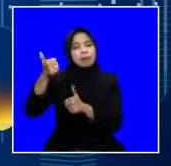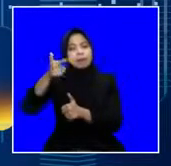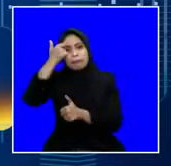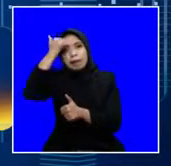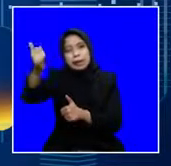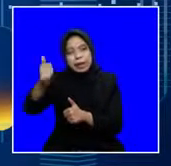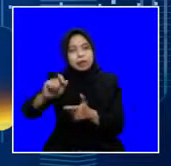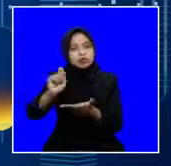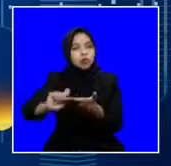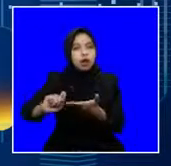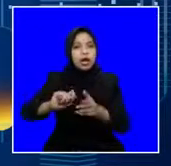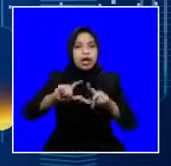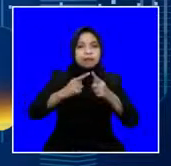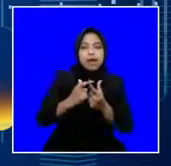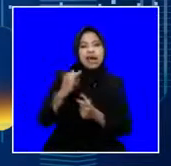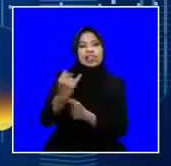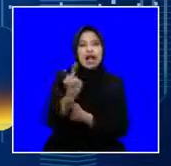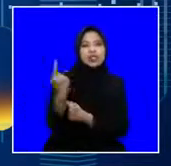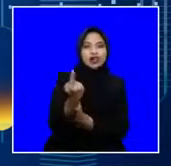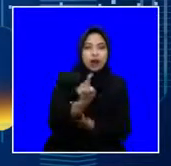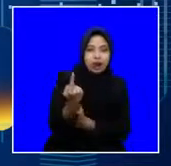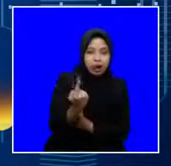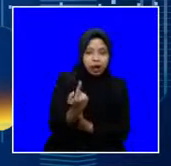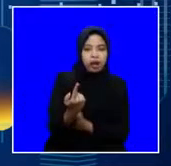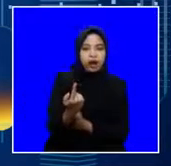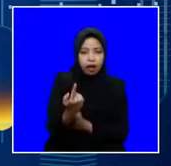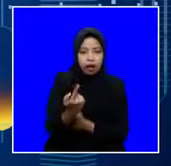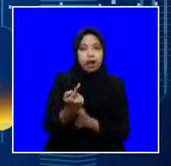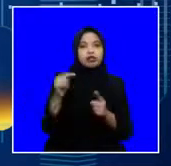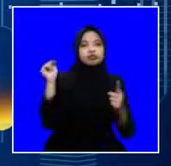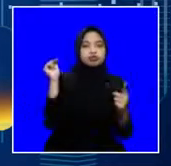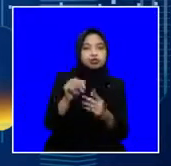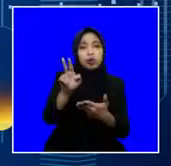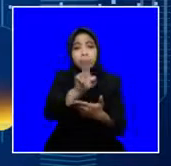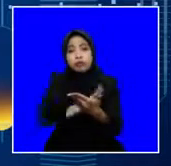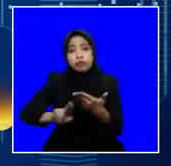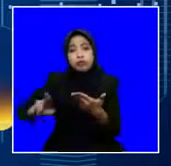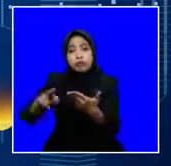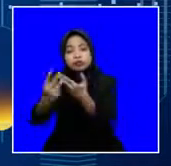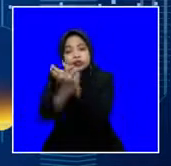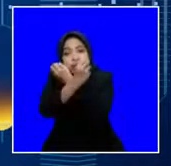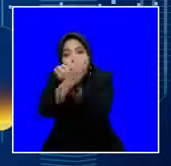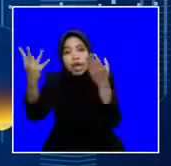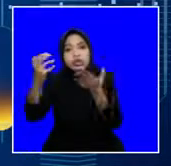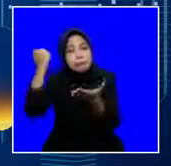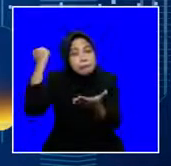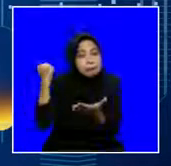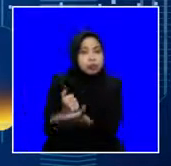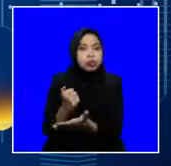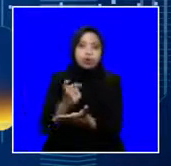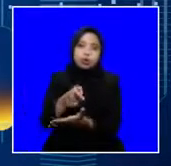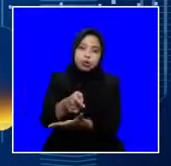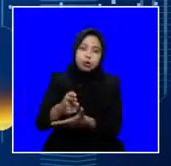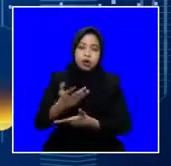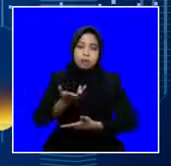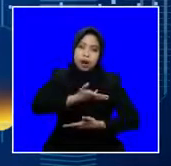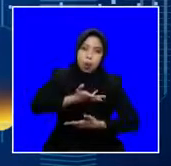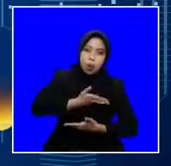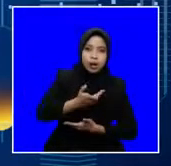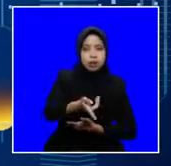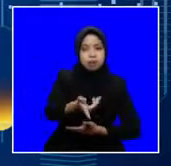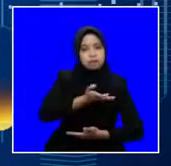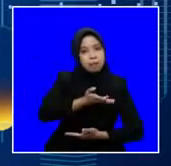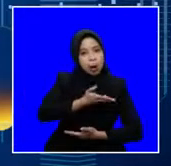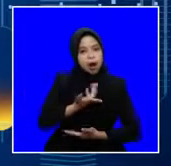lembaga internasional, sehingga daftar tujuan unitas ini betul-betul bisa memenuhi keinginan kita